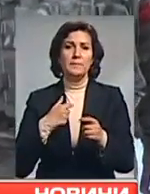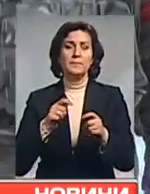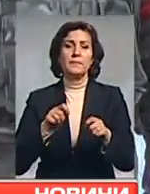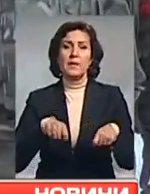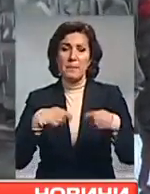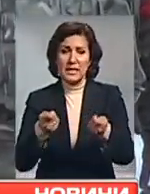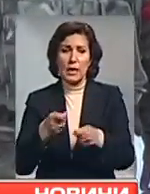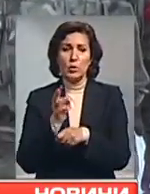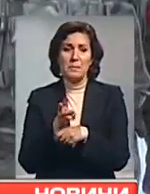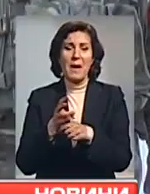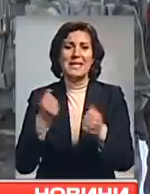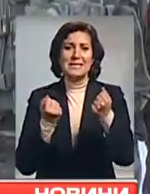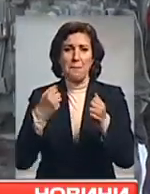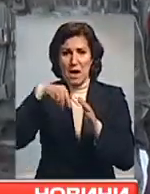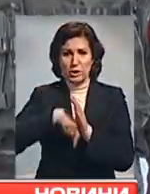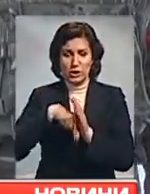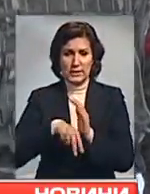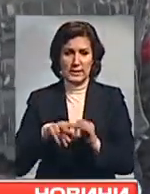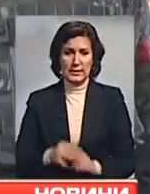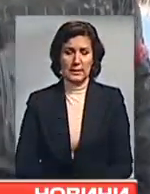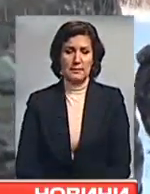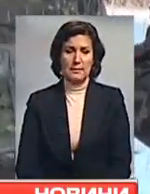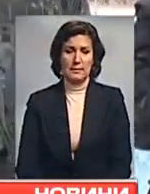передають привезене, знімаємо з машини.